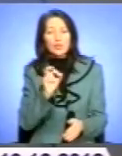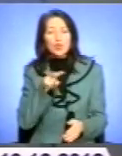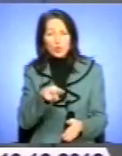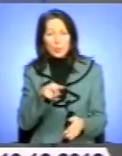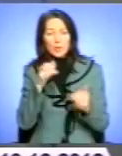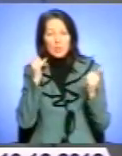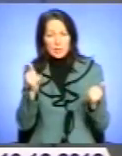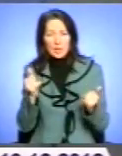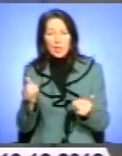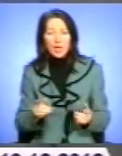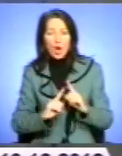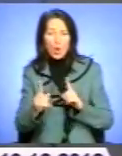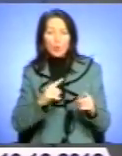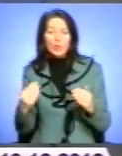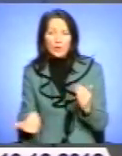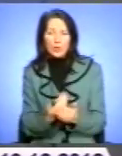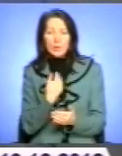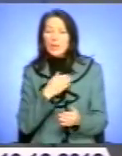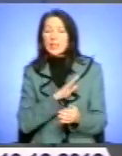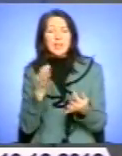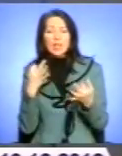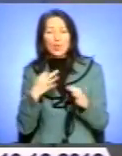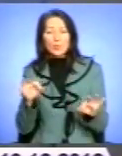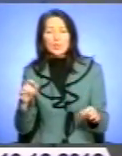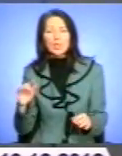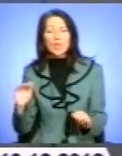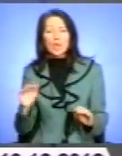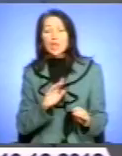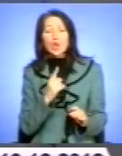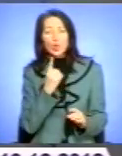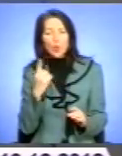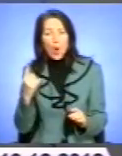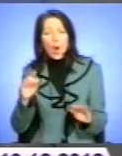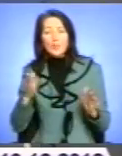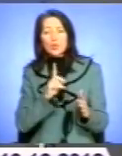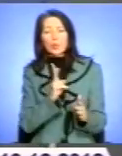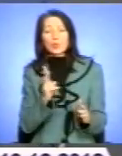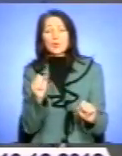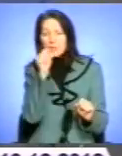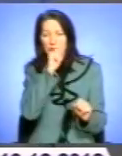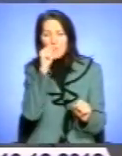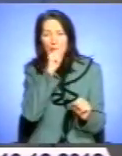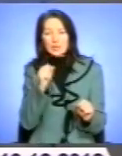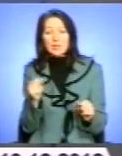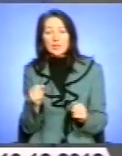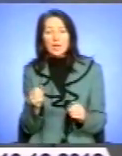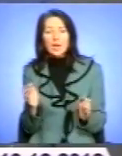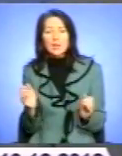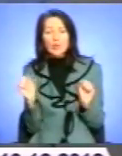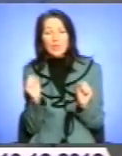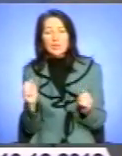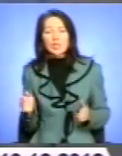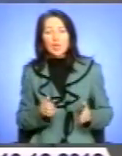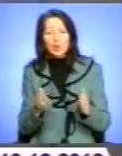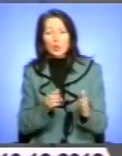головне, ми не допустили жодного випадку, щоб хтось перемерз на дорозі чи якийсь отримав